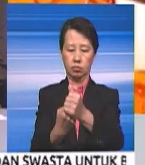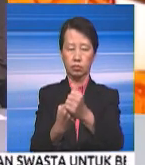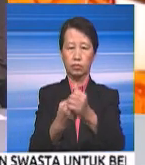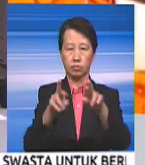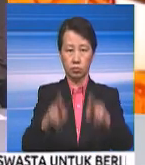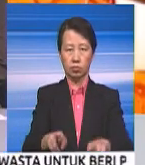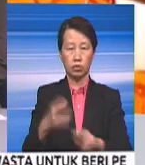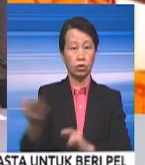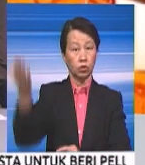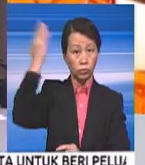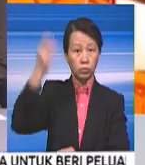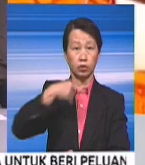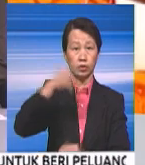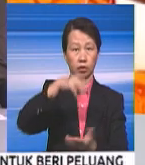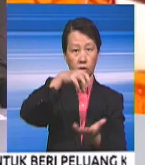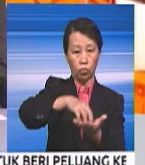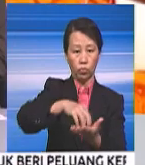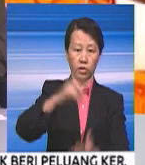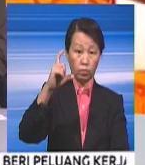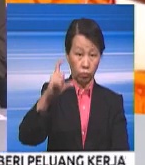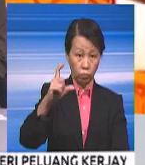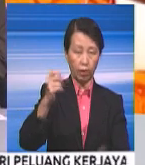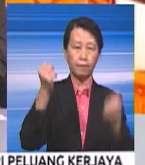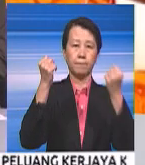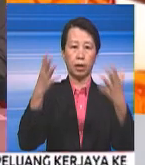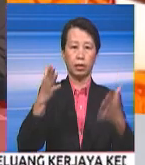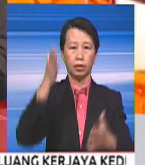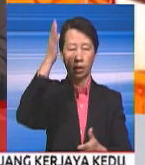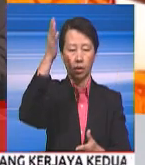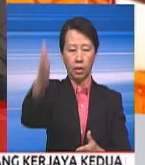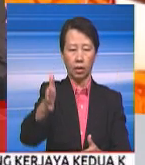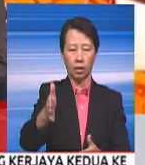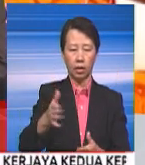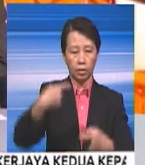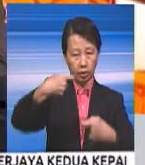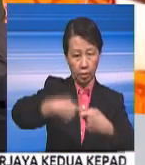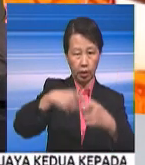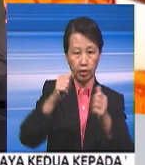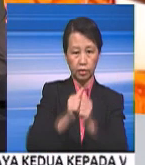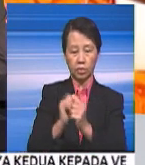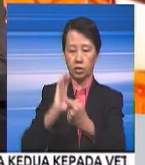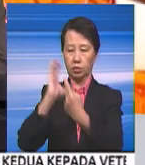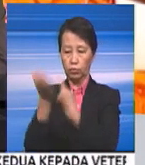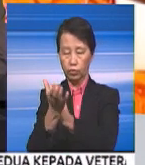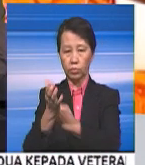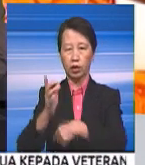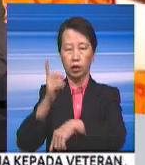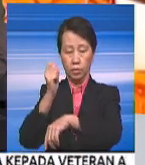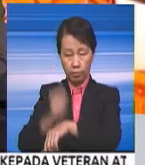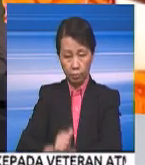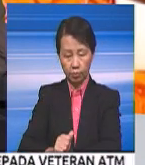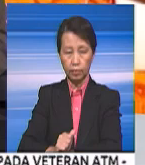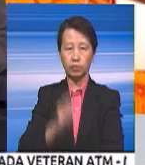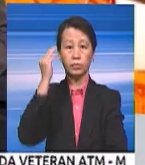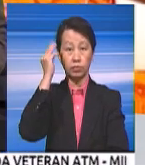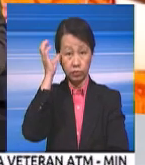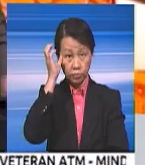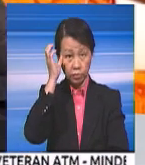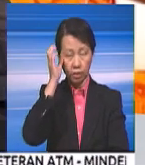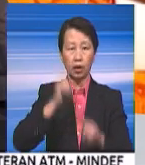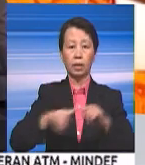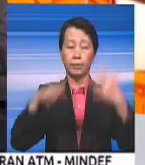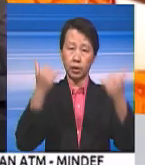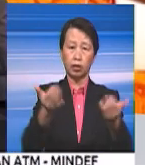rakyat. Dulu sebut saja kuih bulan, ramai yang akan mengaitkannya dengan budaya dan tradisi masyarakat Cina. Tapi